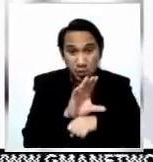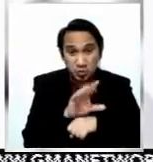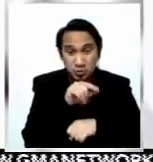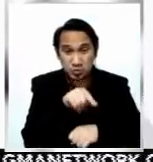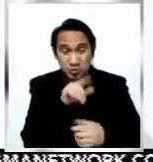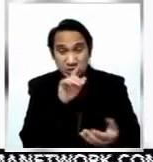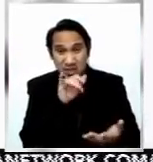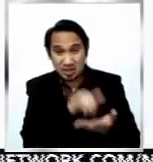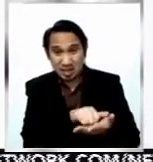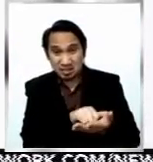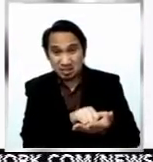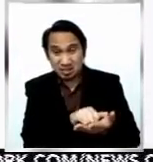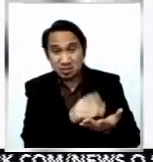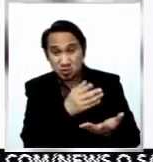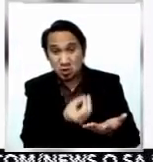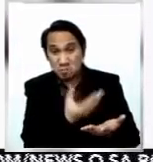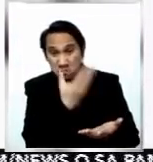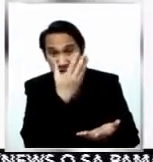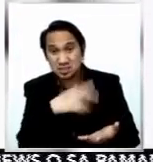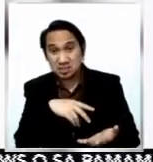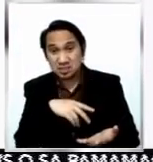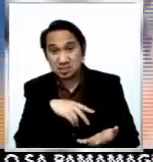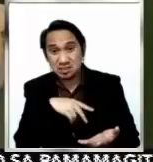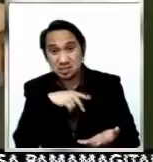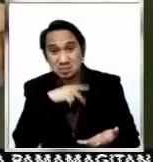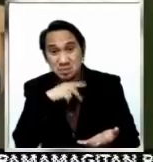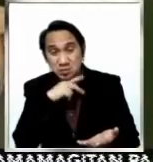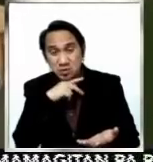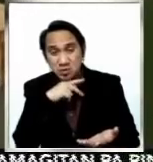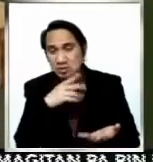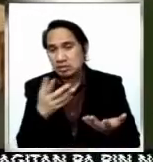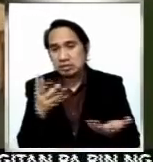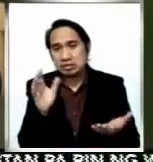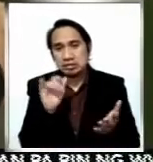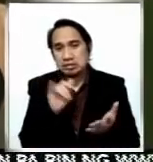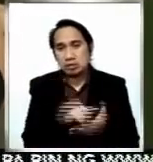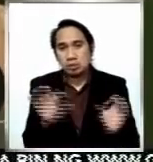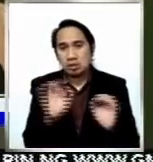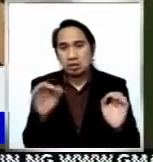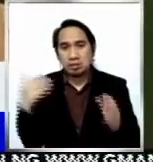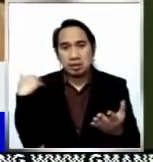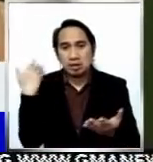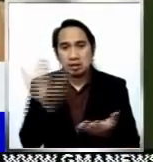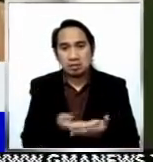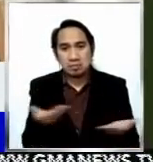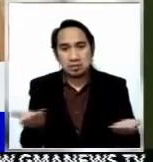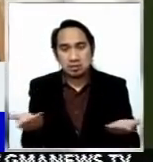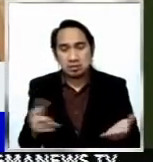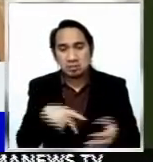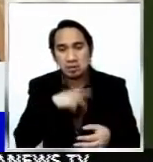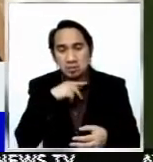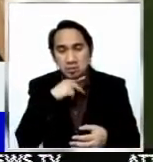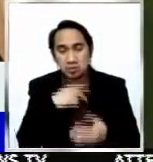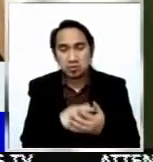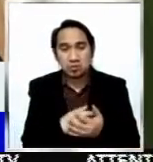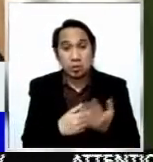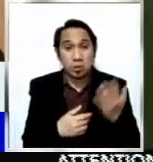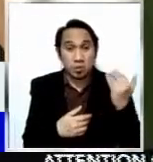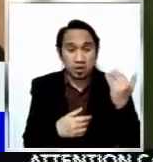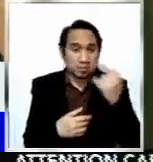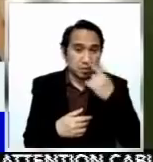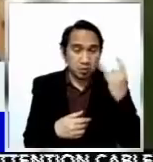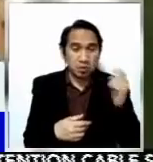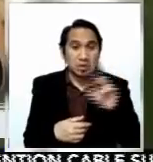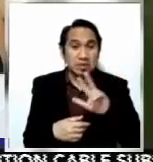Metro Manila, ay malamang walang darating na baboy. Dahil sa mataas na hango mula sa mga biyahero, umaabot na sa 330